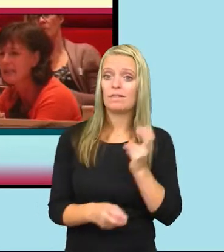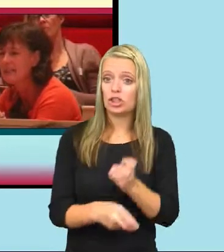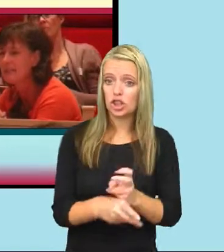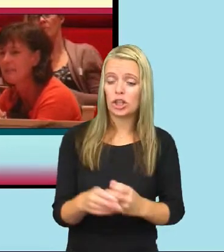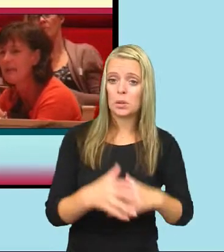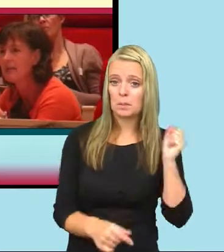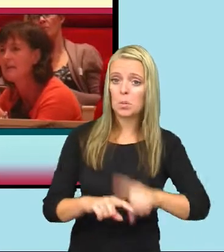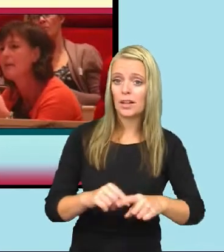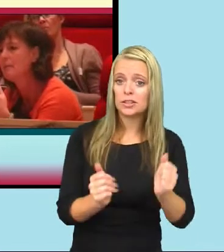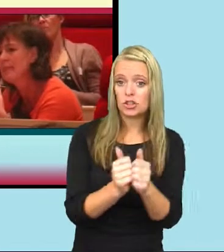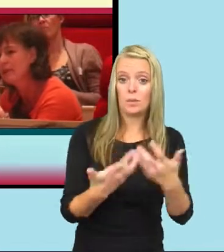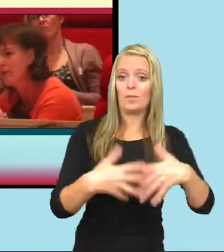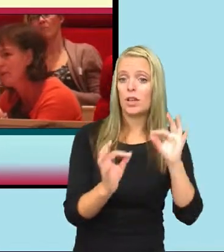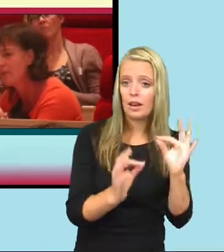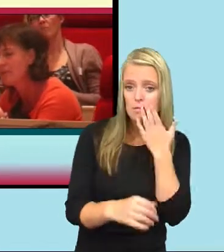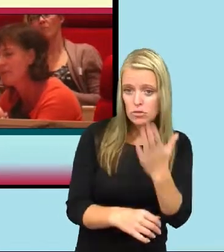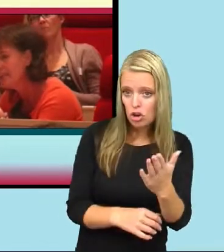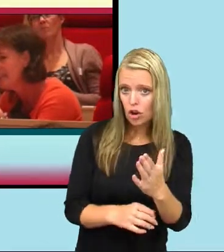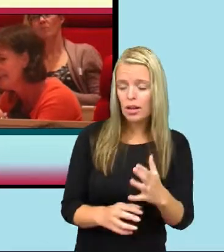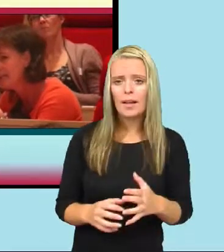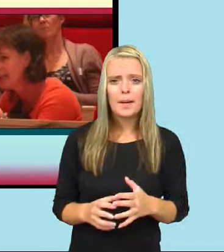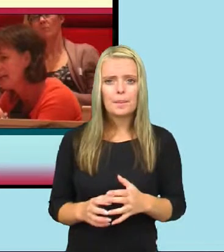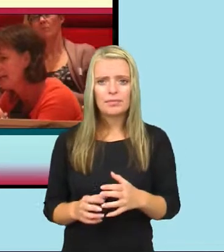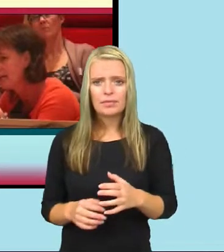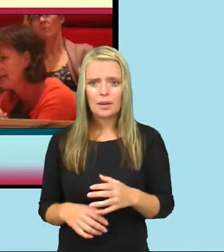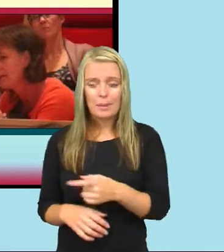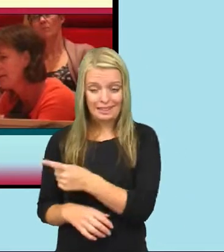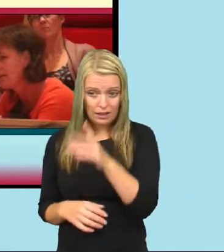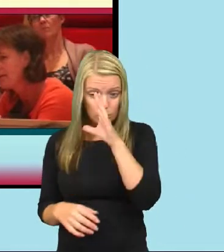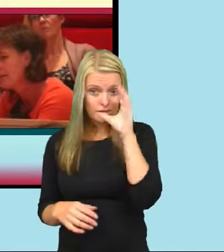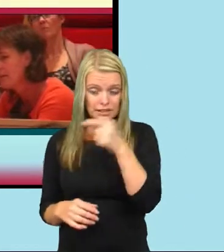det uppfattningen att man mer jobbar med det som inte fungerar?